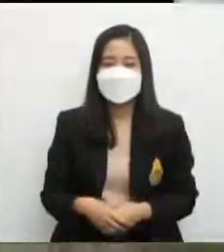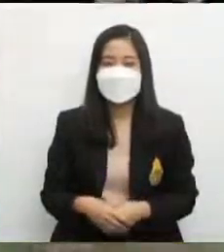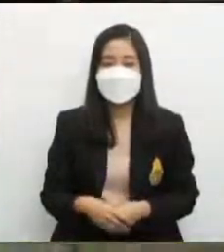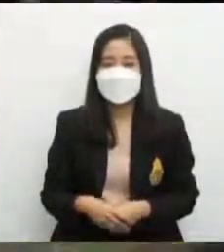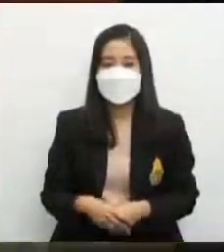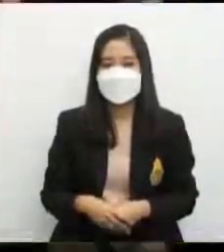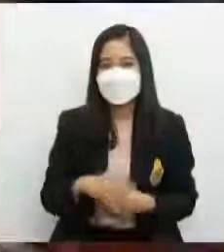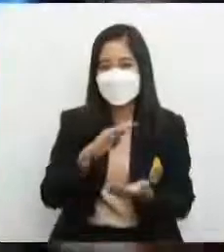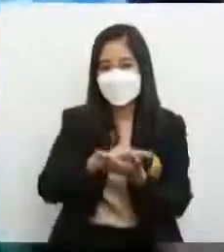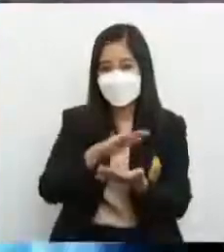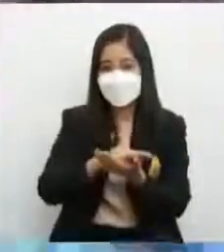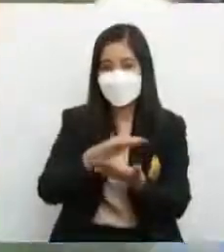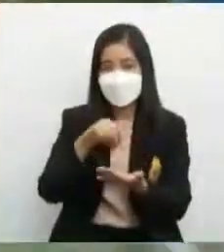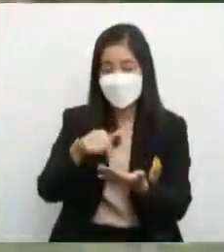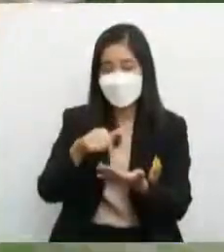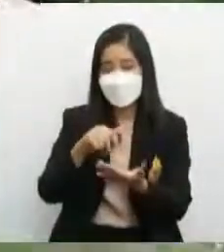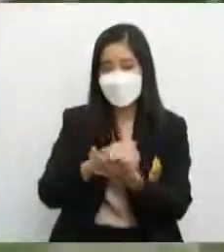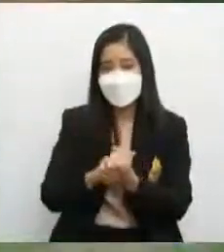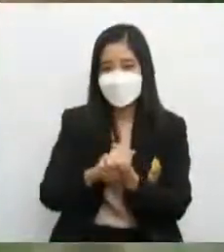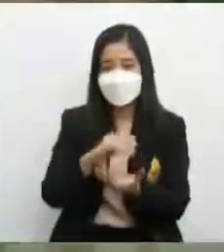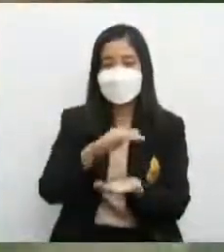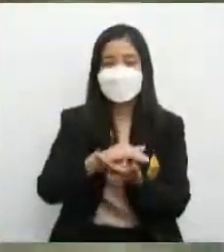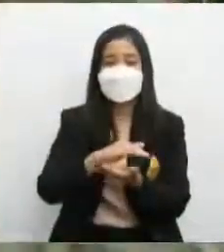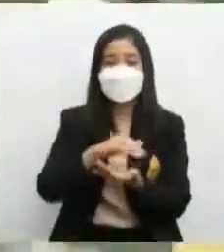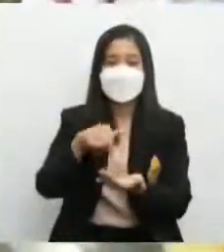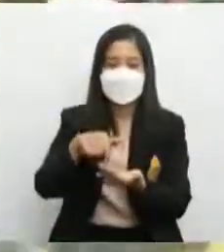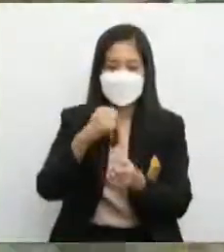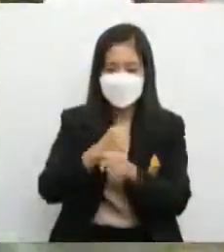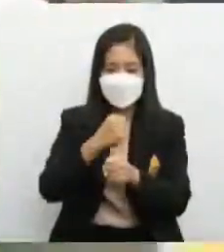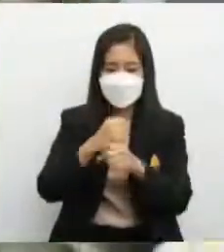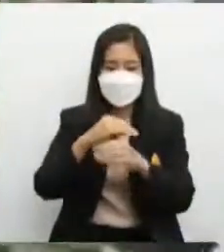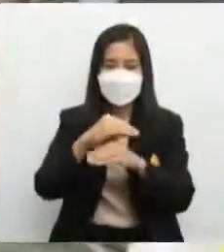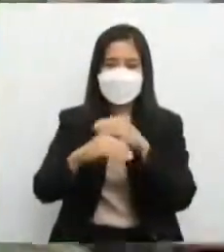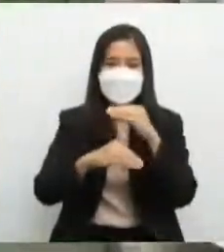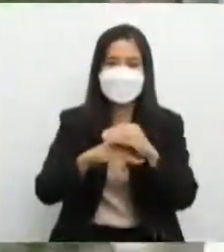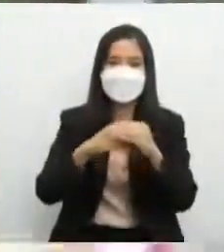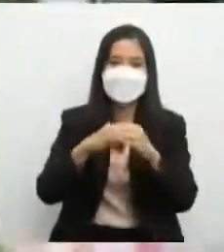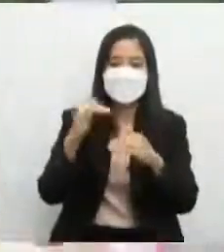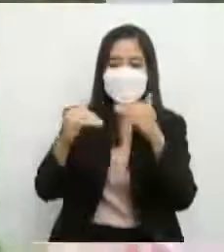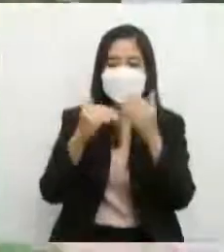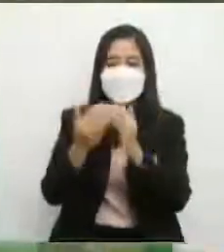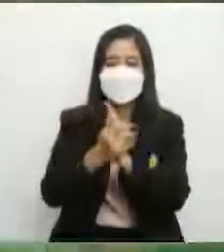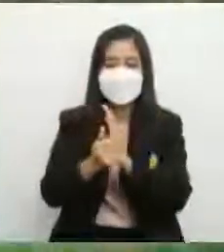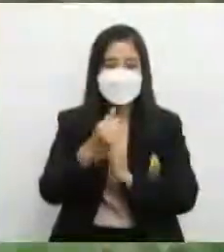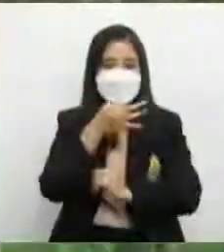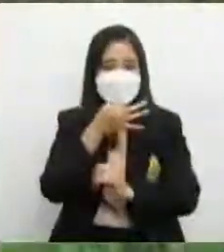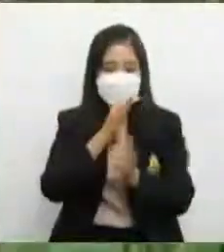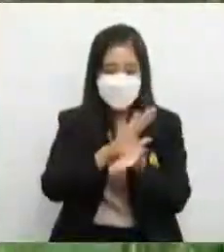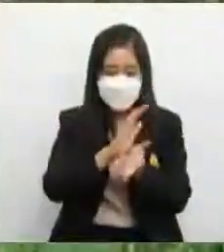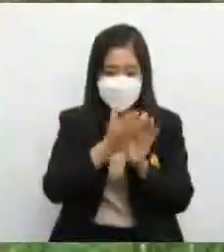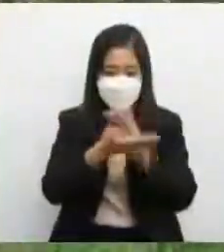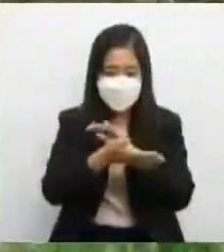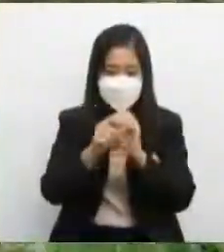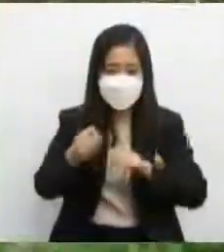โรงเรียนรัฐราชอุปถัมภ์จึงได้ดำเนินโครงการส่งเสริมพัฒนาทักษะอาชีพแปรรูปผลผลิตทางการเกษ